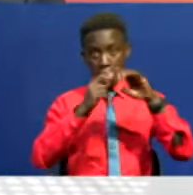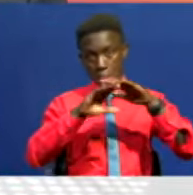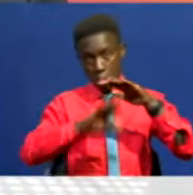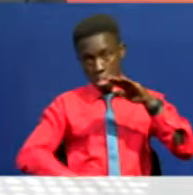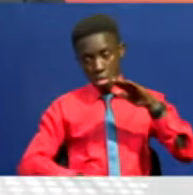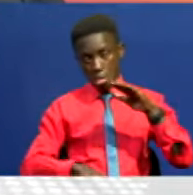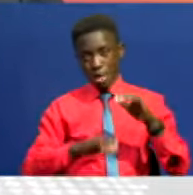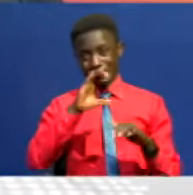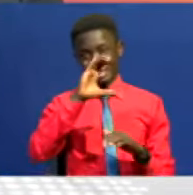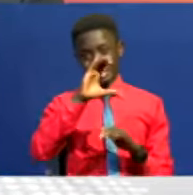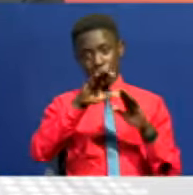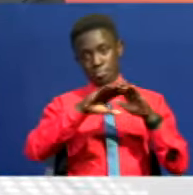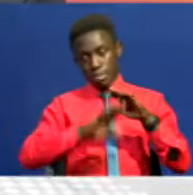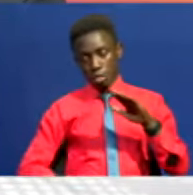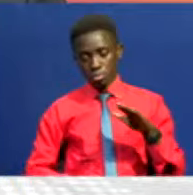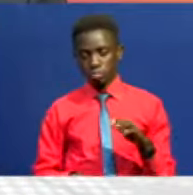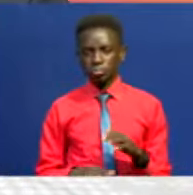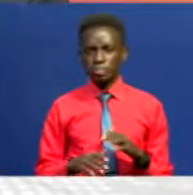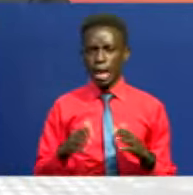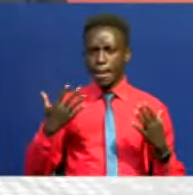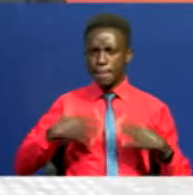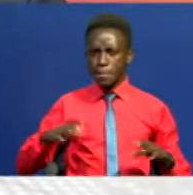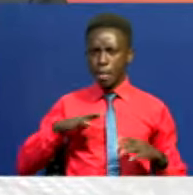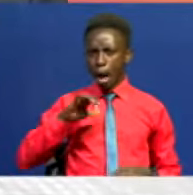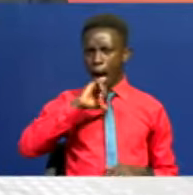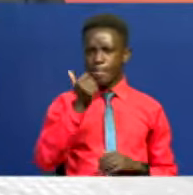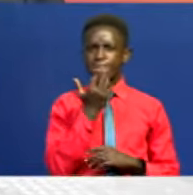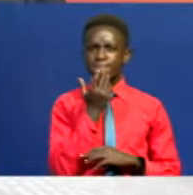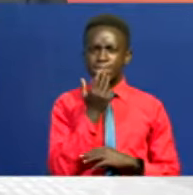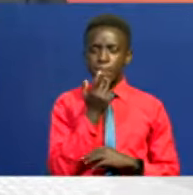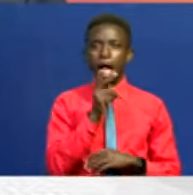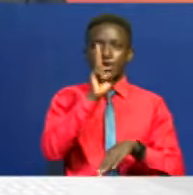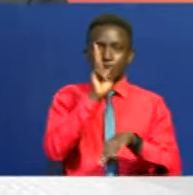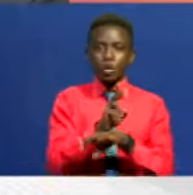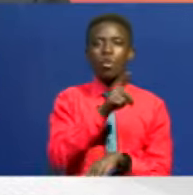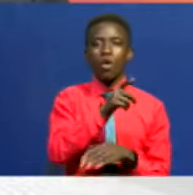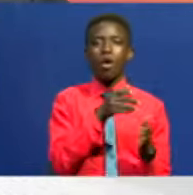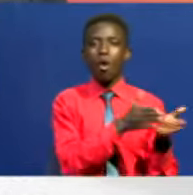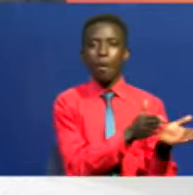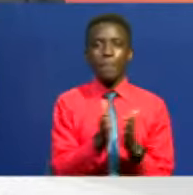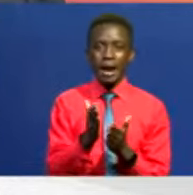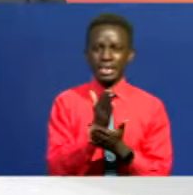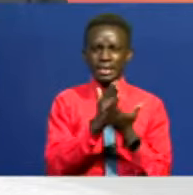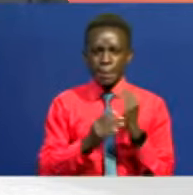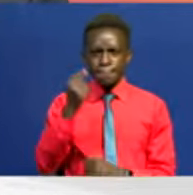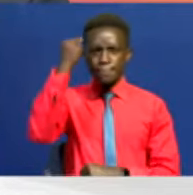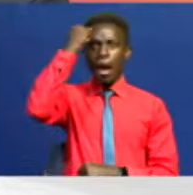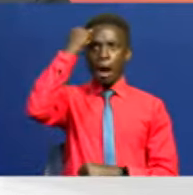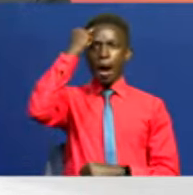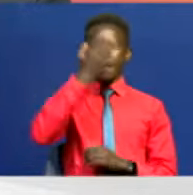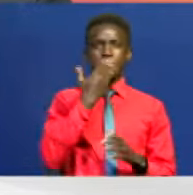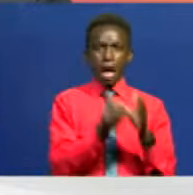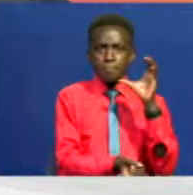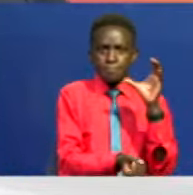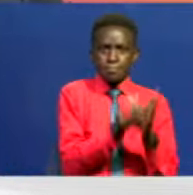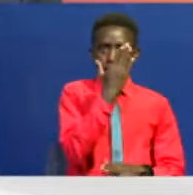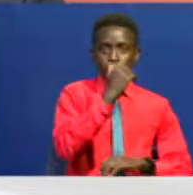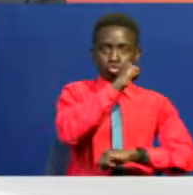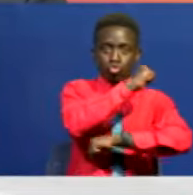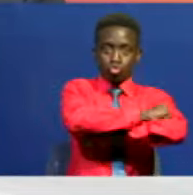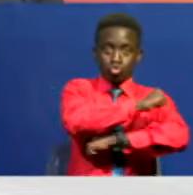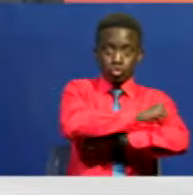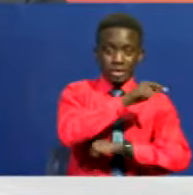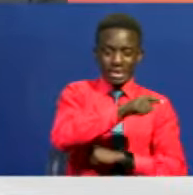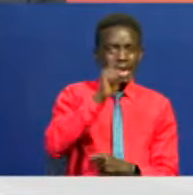kuchukua nafasi, maybe to take advantage. Mm-hmm. Na wengi they take advantage ya kuenda kuanzisha vyuo ili kuweza kuchukua